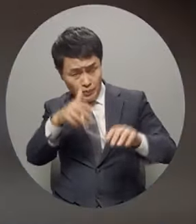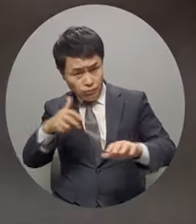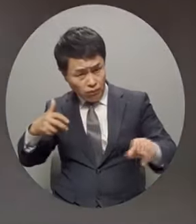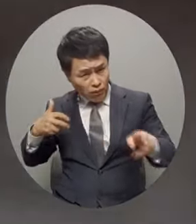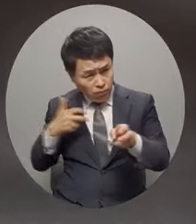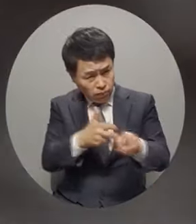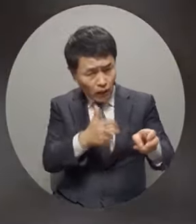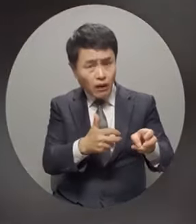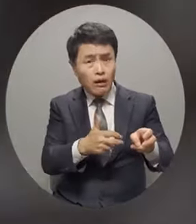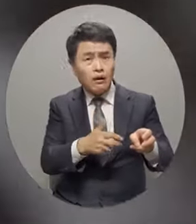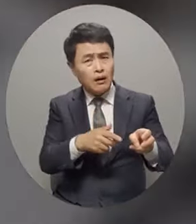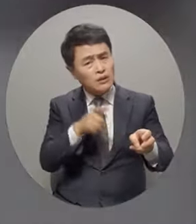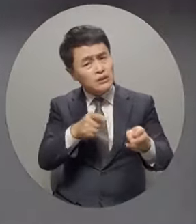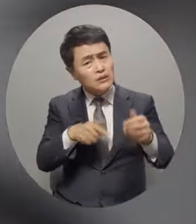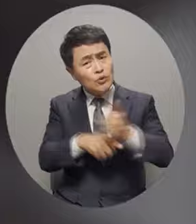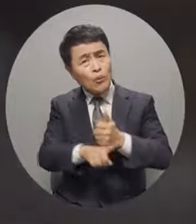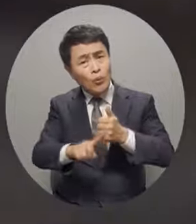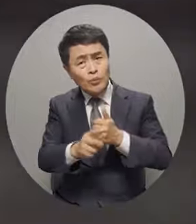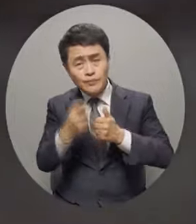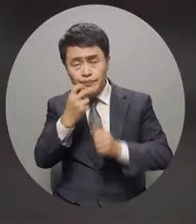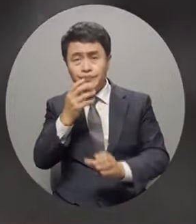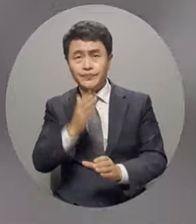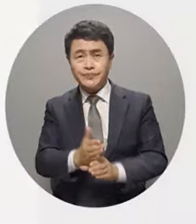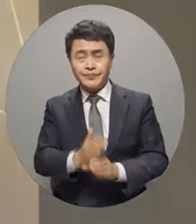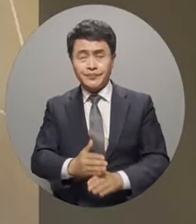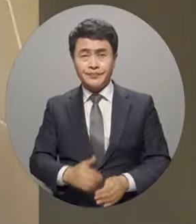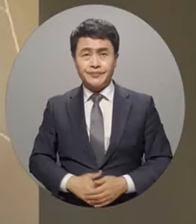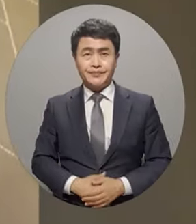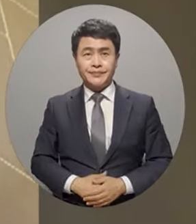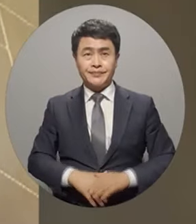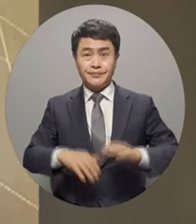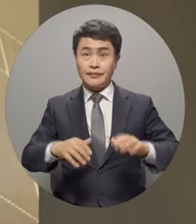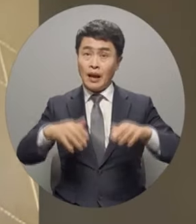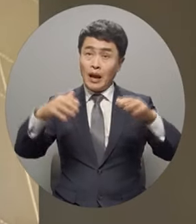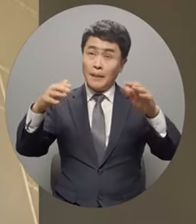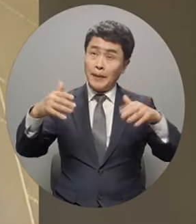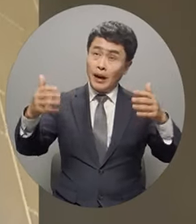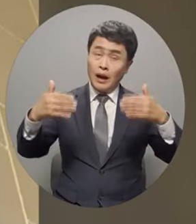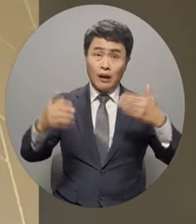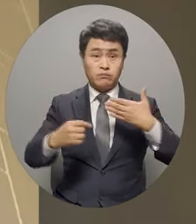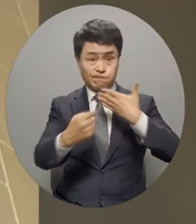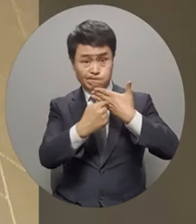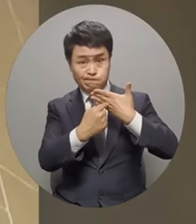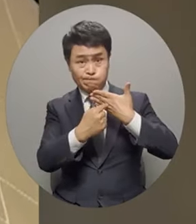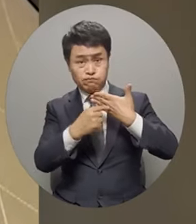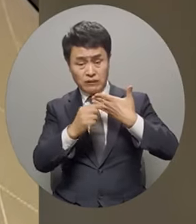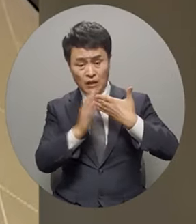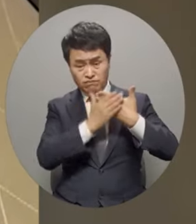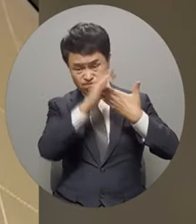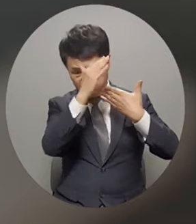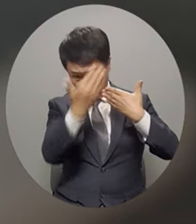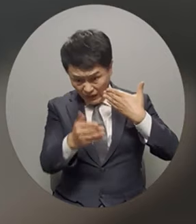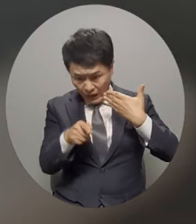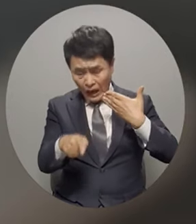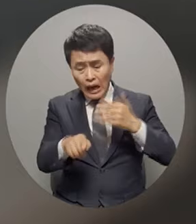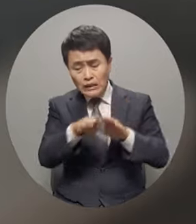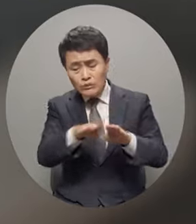보고 정확한 사고 경위를 조사하고 있습니다. 강풍에 떨어진 건물 외벽이 주차된 차 위를